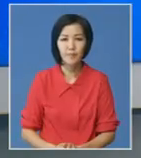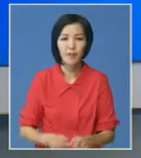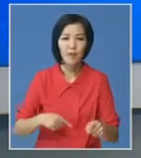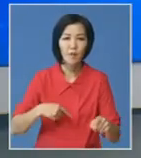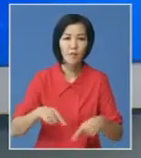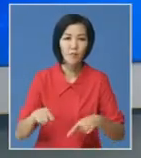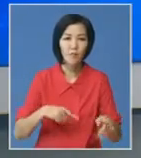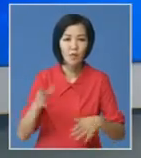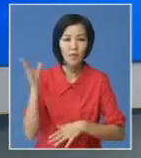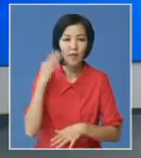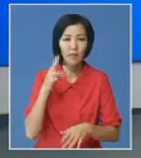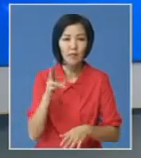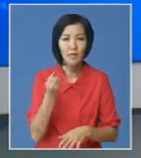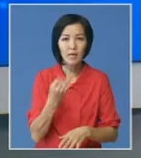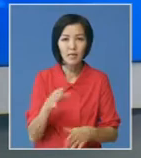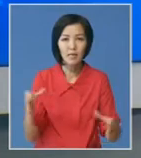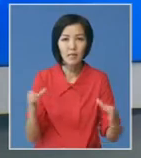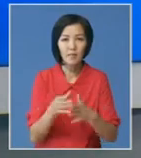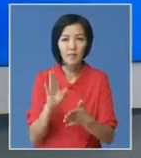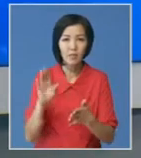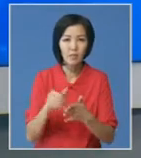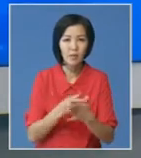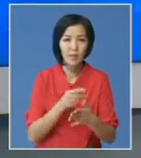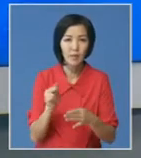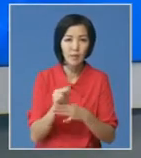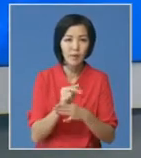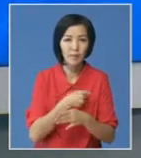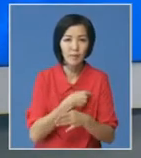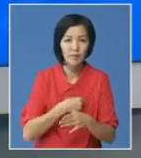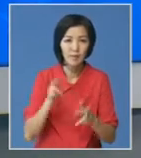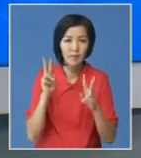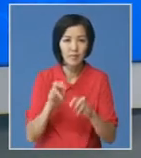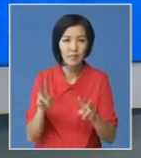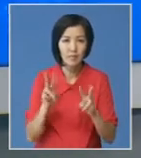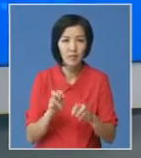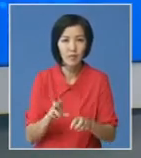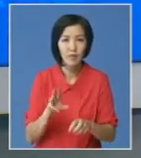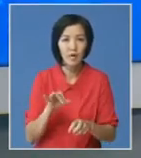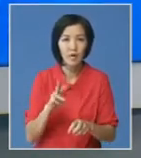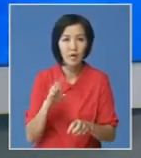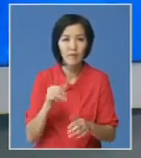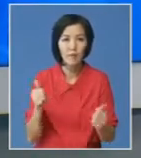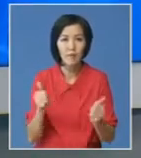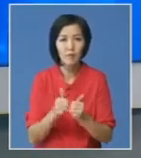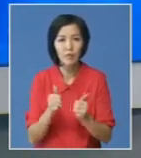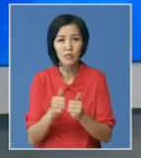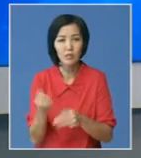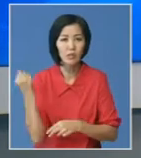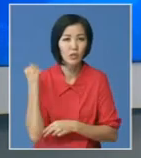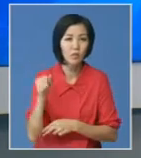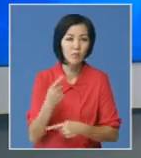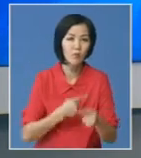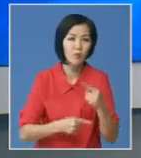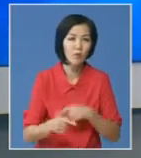Футболдан алматылық қайрат командасы жаңа бапкер іздестіруде. Ережесіз жекпе-жектен Арман Әшімов көршілес елден жеңіспен оралды.